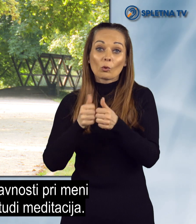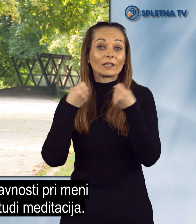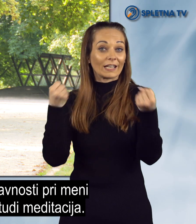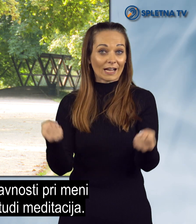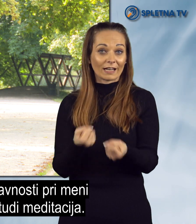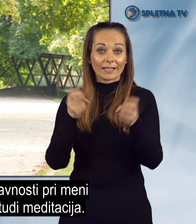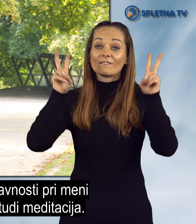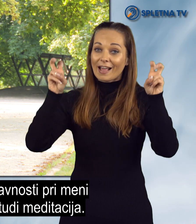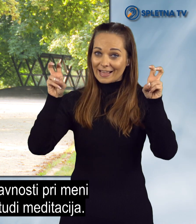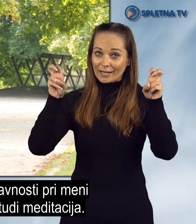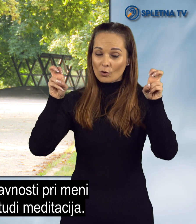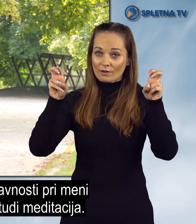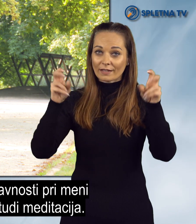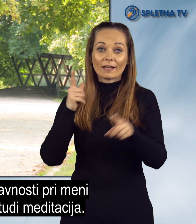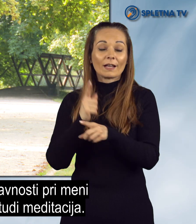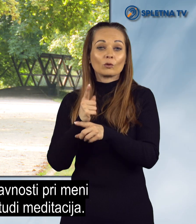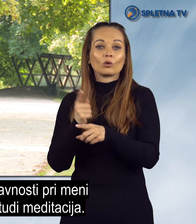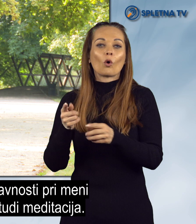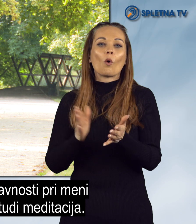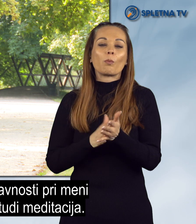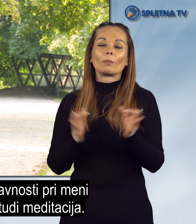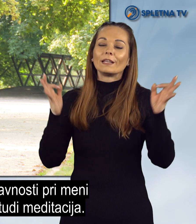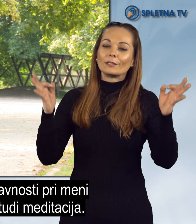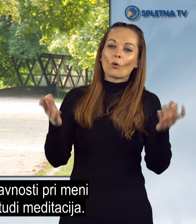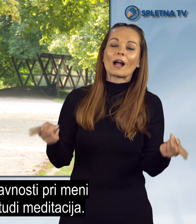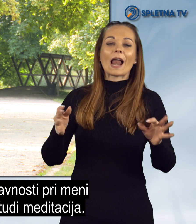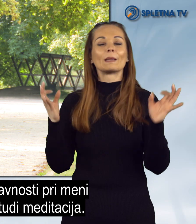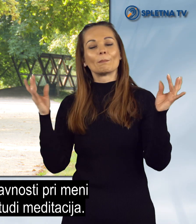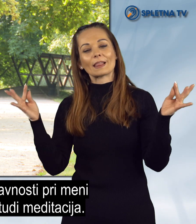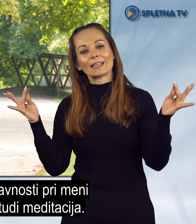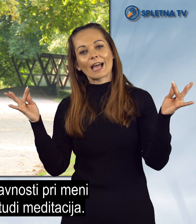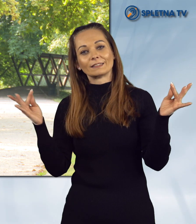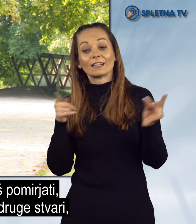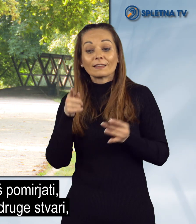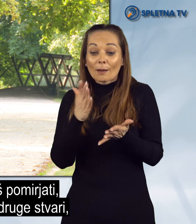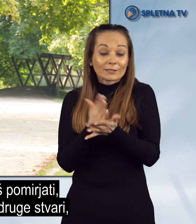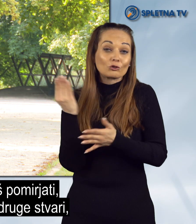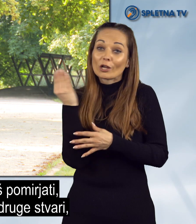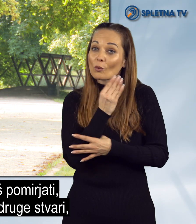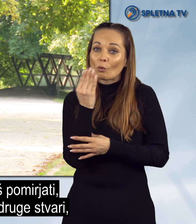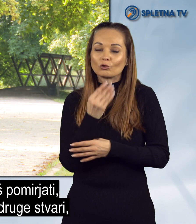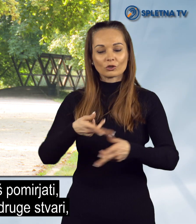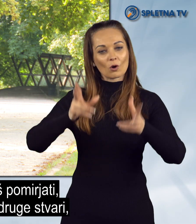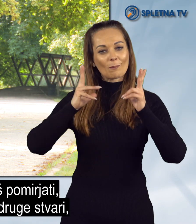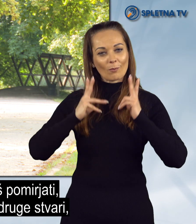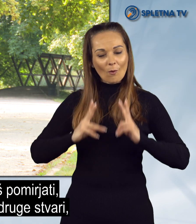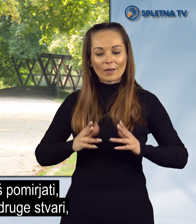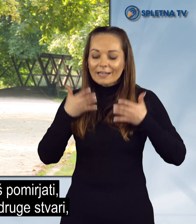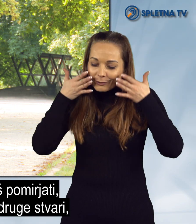športnih aktivnosti, v narekovajih, ne, pri meni so tudi joga, delno tudi meditacija. Tam se že učiš malo